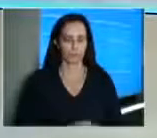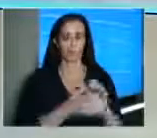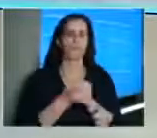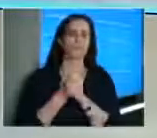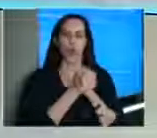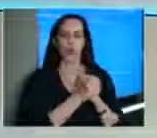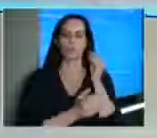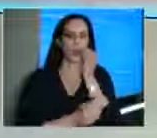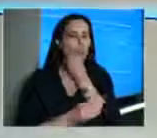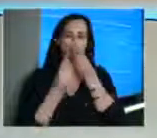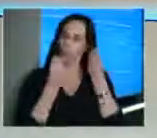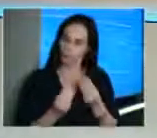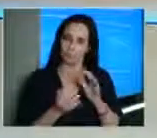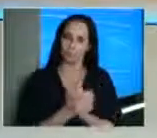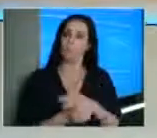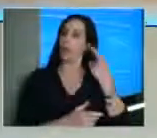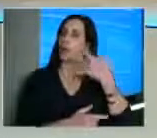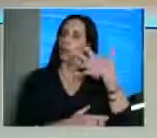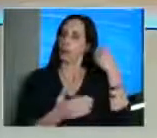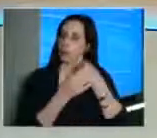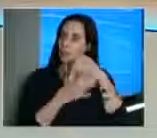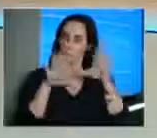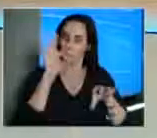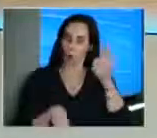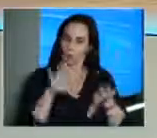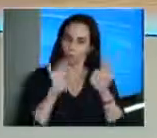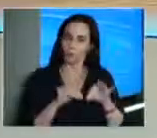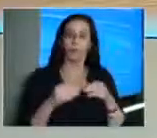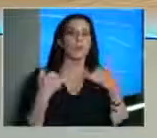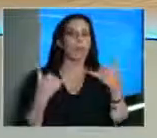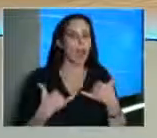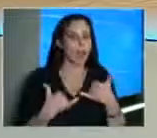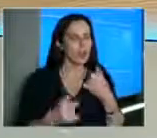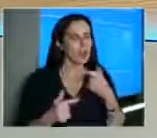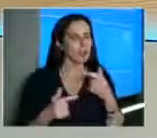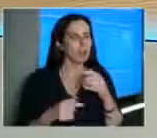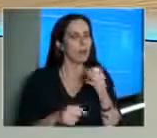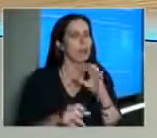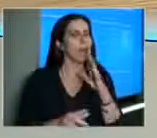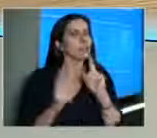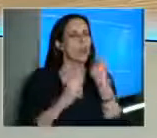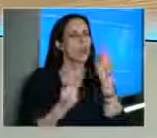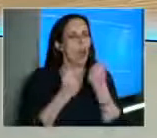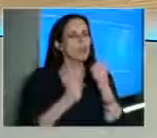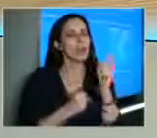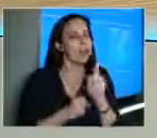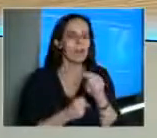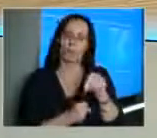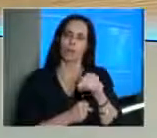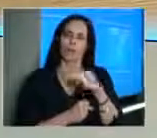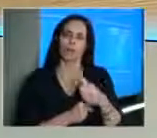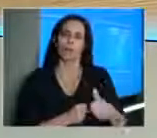שלום לכם וצהריים טובים. 5 ימים לבחירות ואת הקרב הסיזיפי בתחתית הרשימה מנהל מי